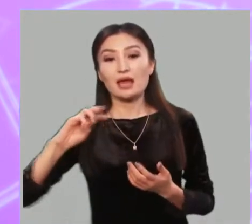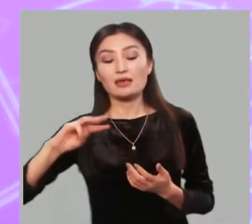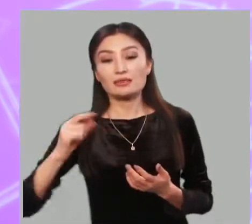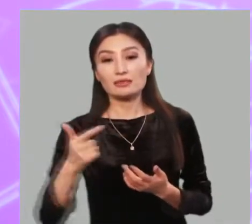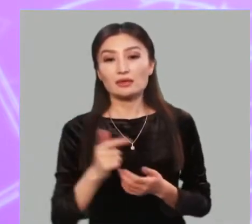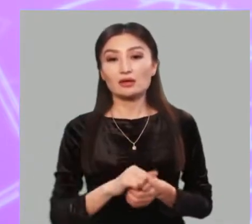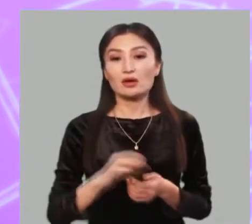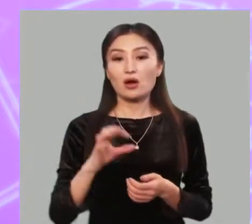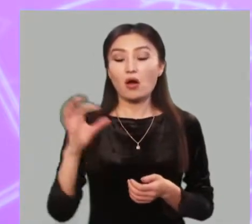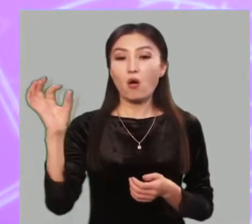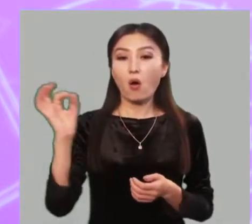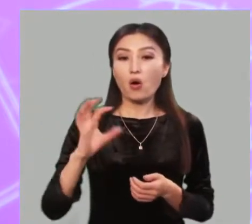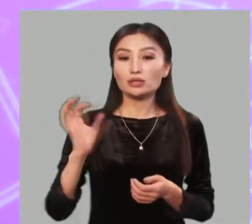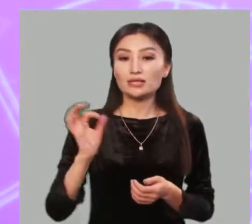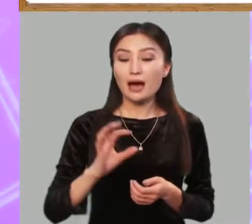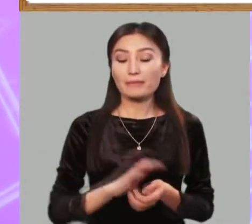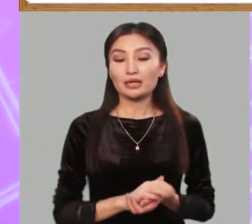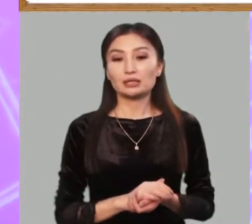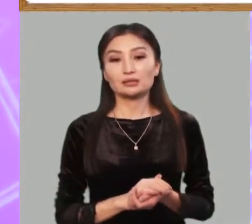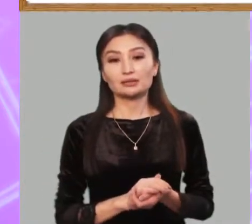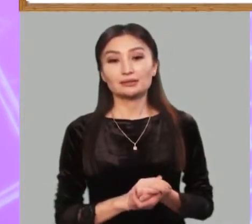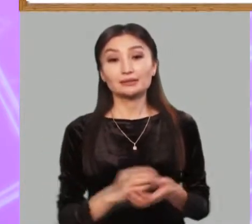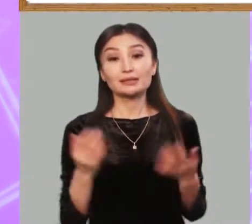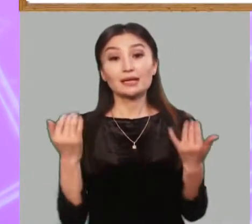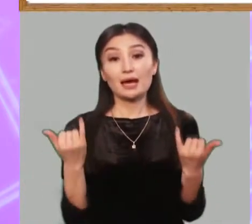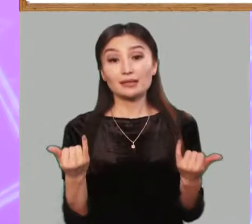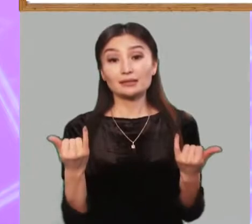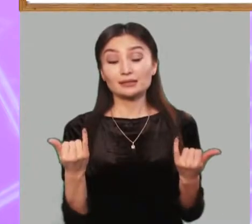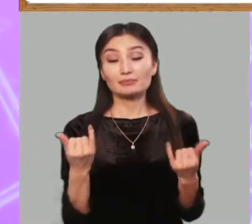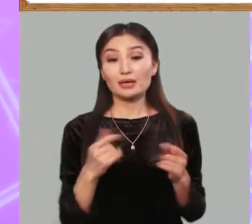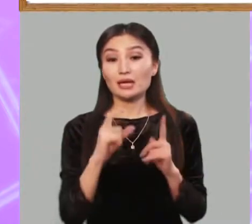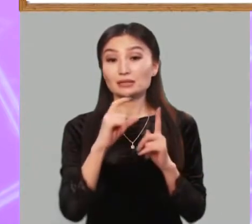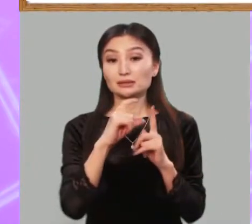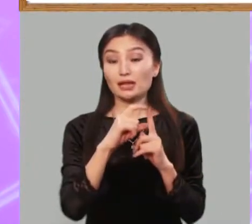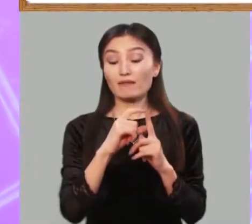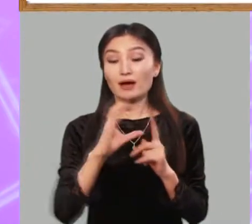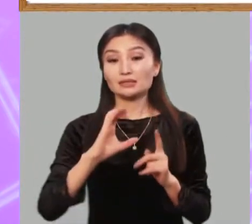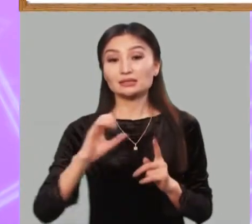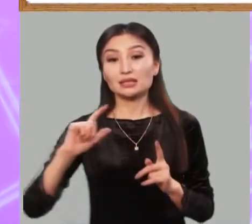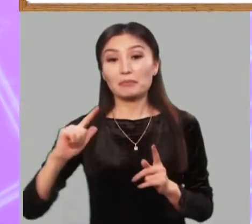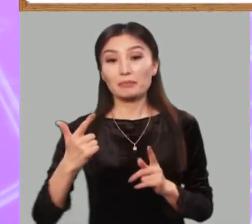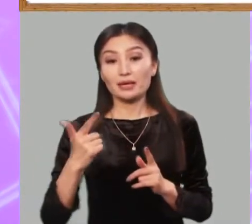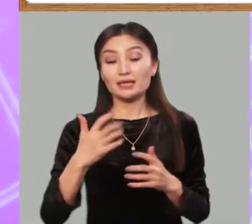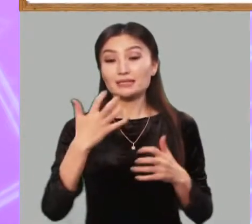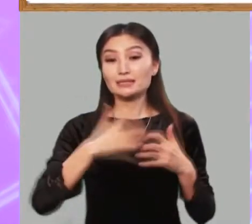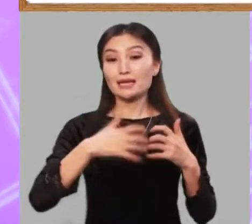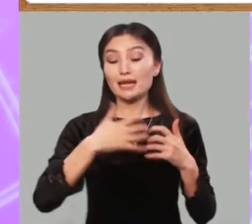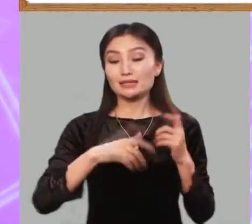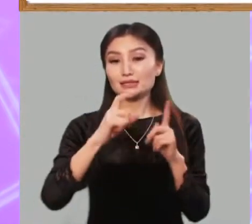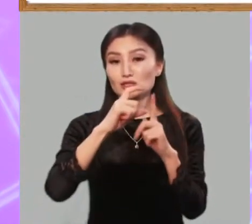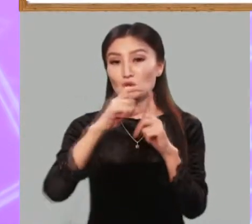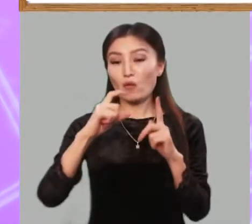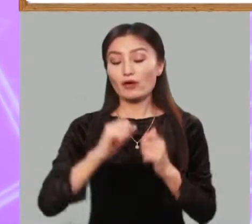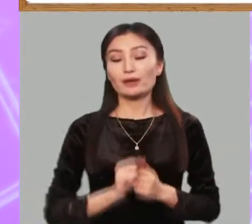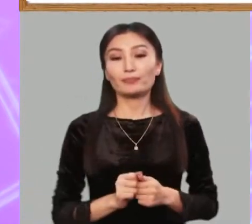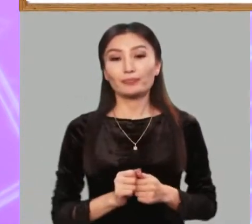сирень, октябрь. А теперь слова с мягким в середине